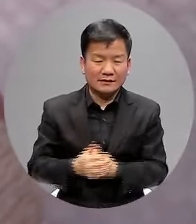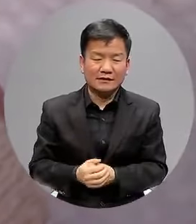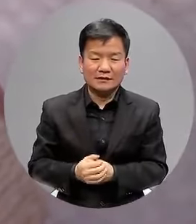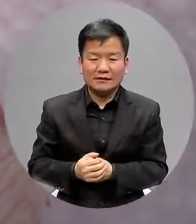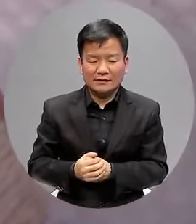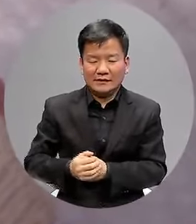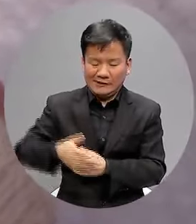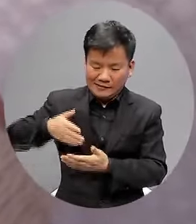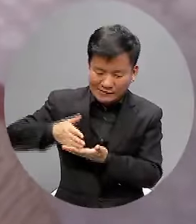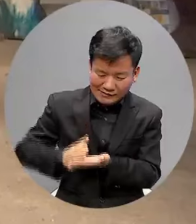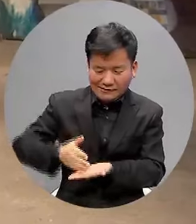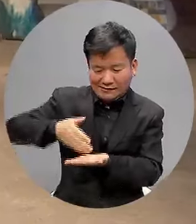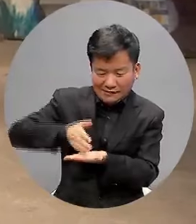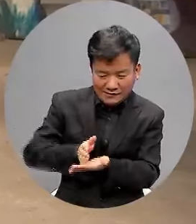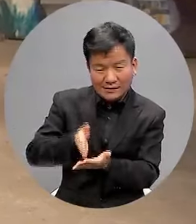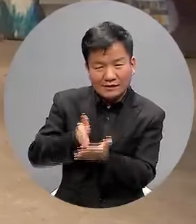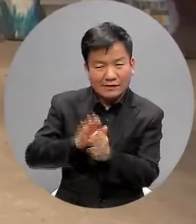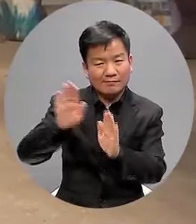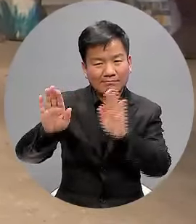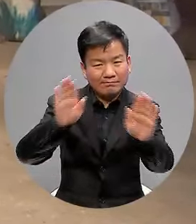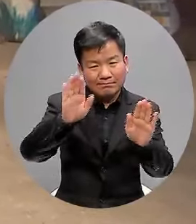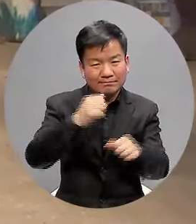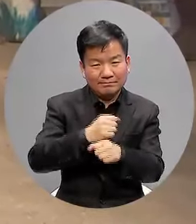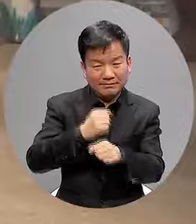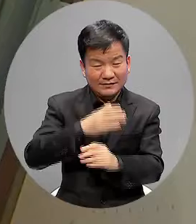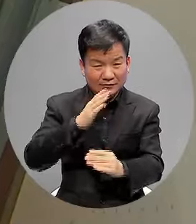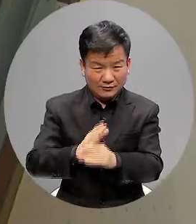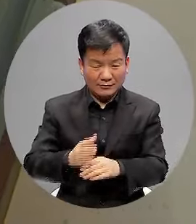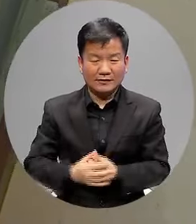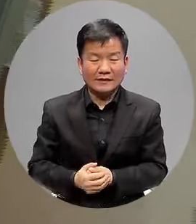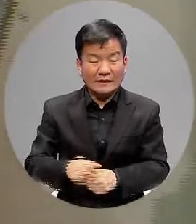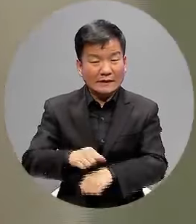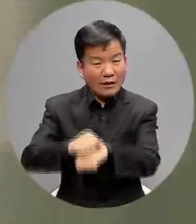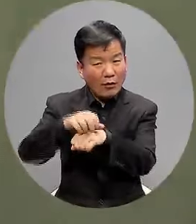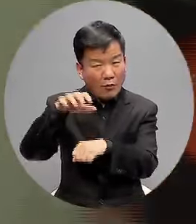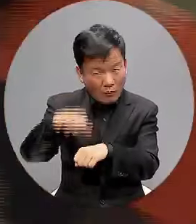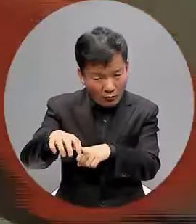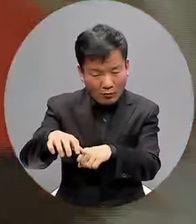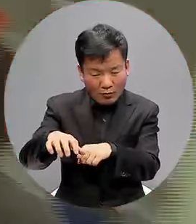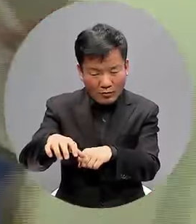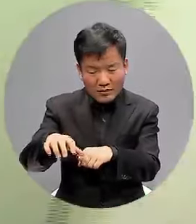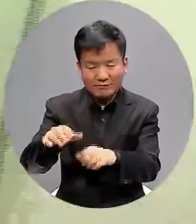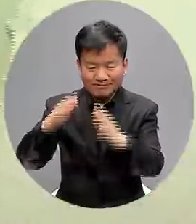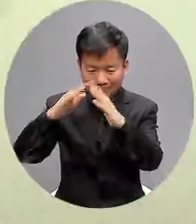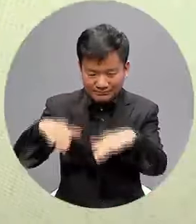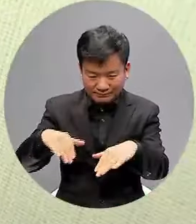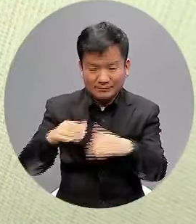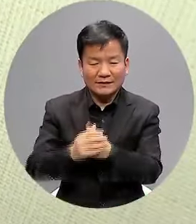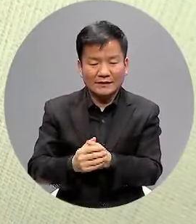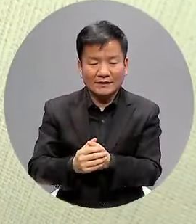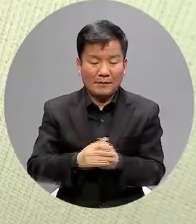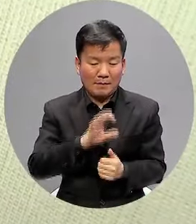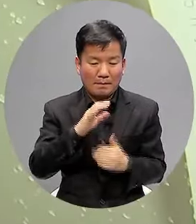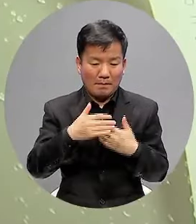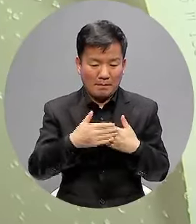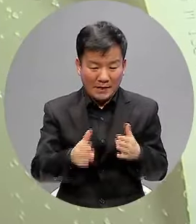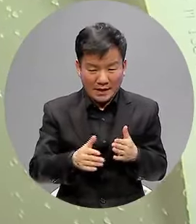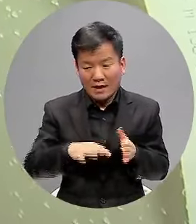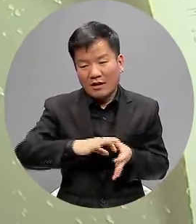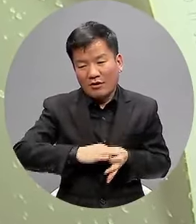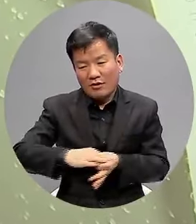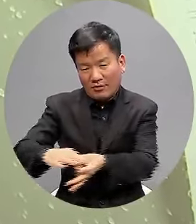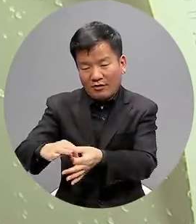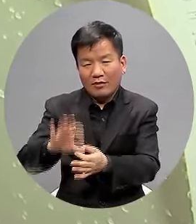한편에선 절단기를 이용해 타일 조각을 자릅니다. 창고로 사용하던 공간을 허물고 안방과 연결된